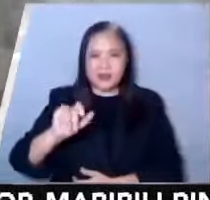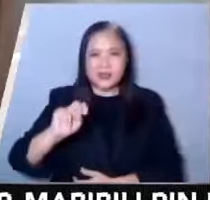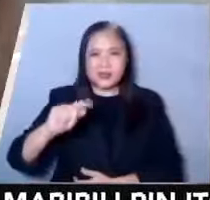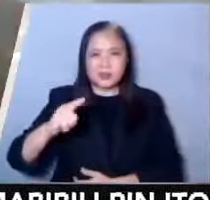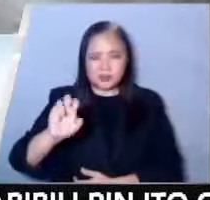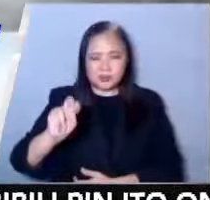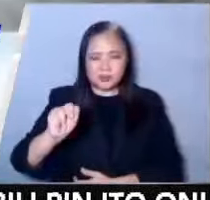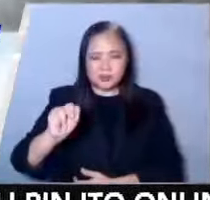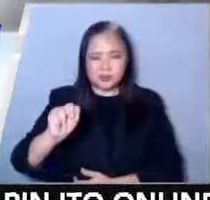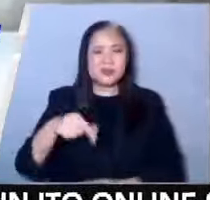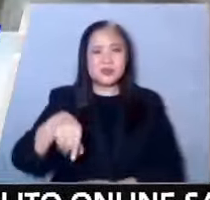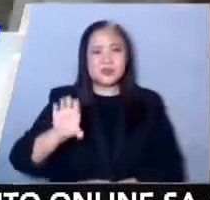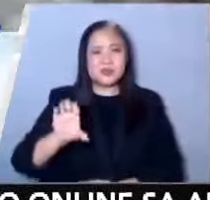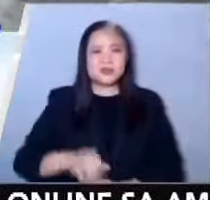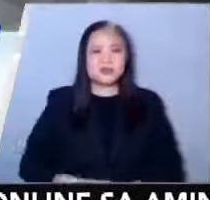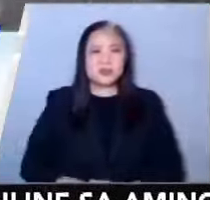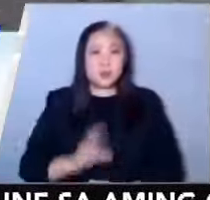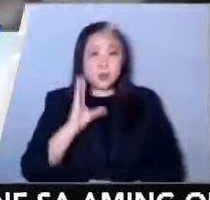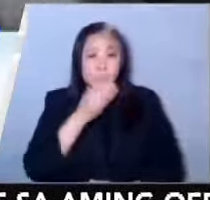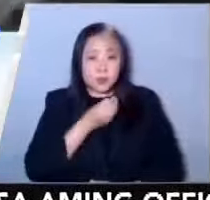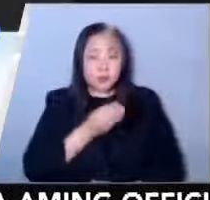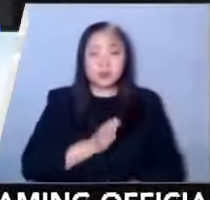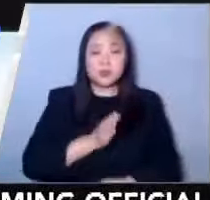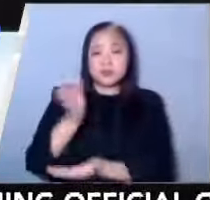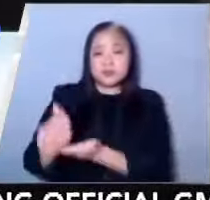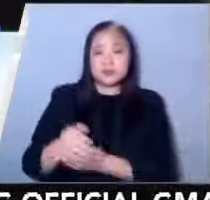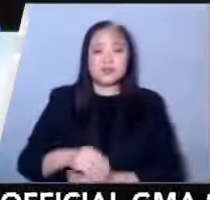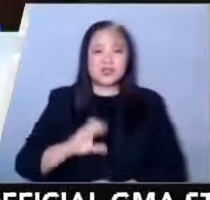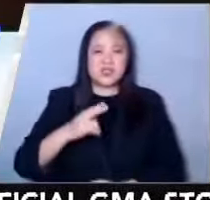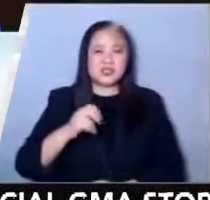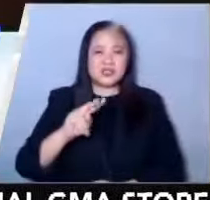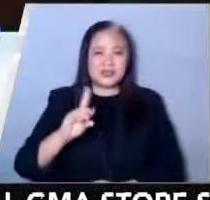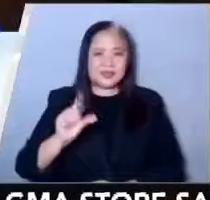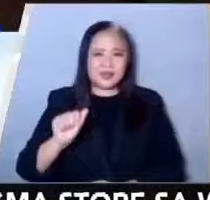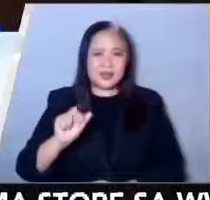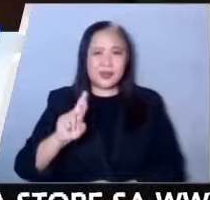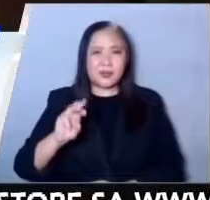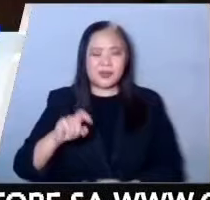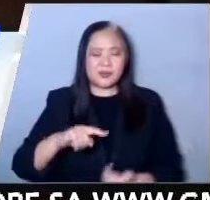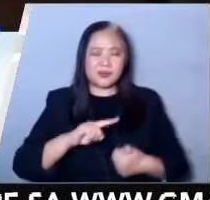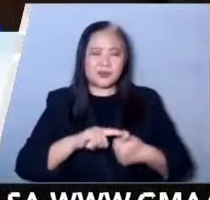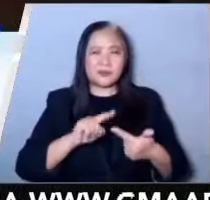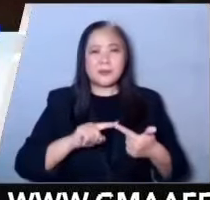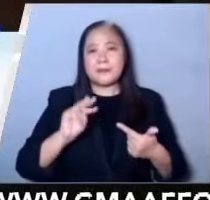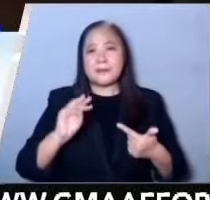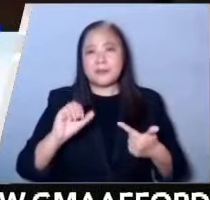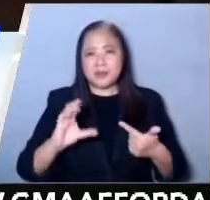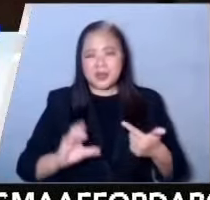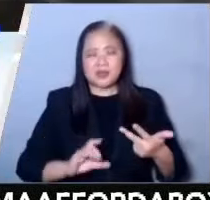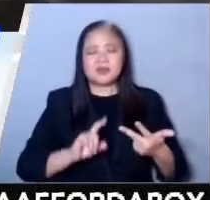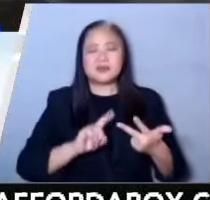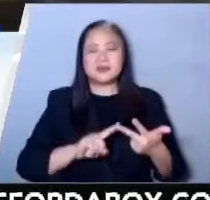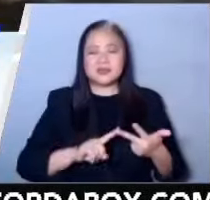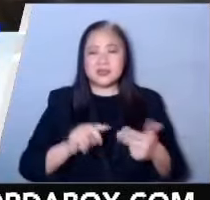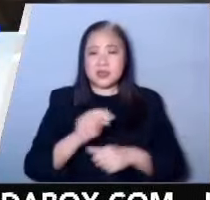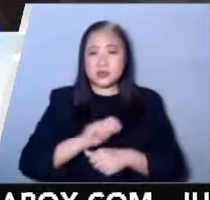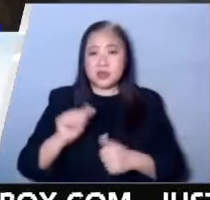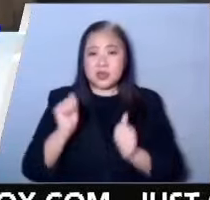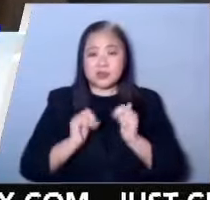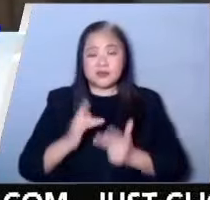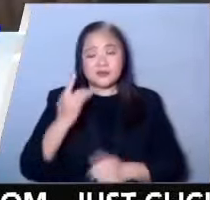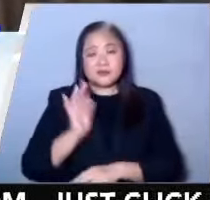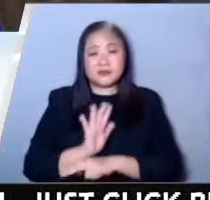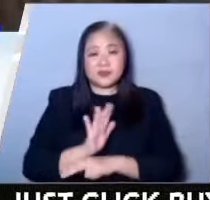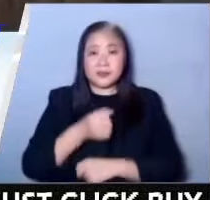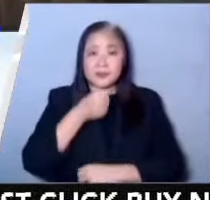Kabilang sa mga dumating kagabi, sina Chanda Romero, Mac Alejandre, at National Artist for Film and Broadcast Arts,